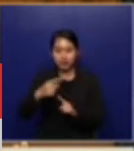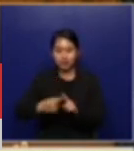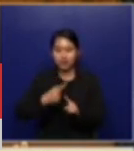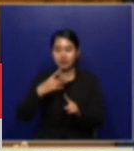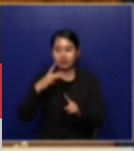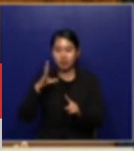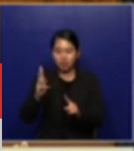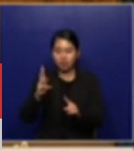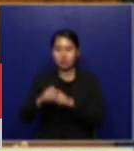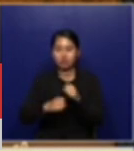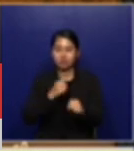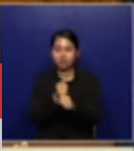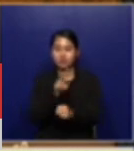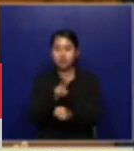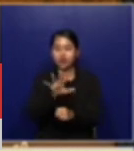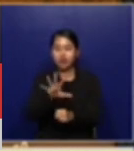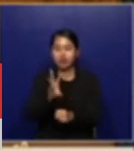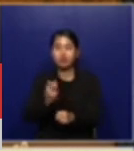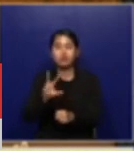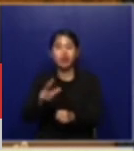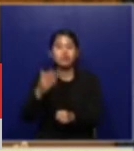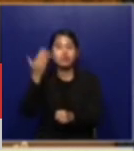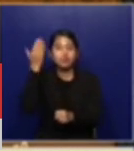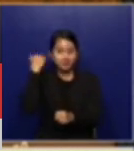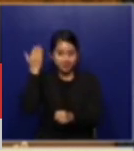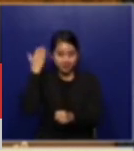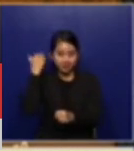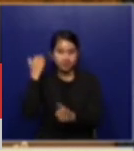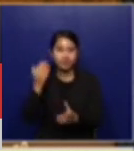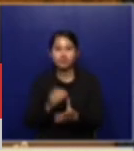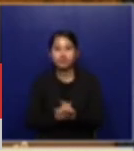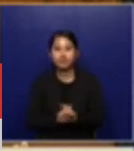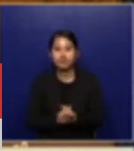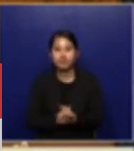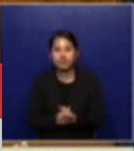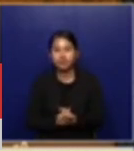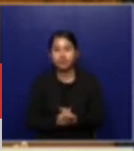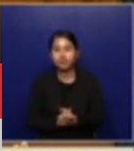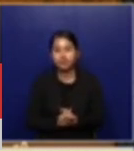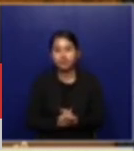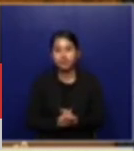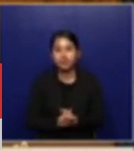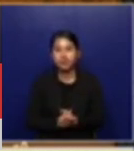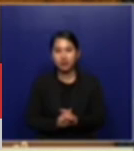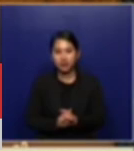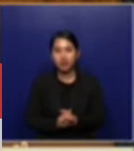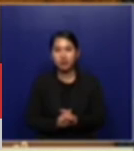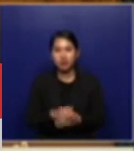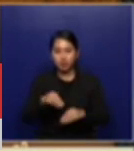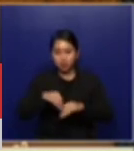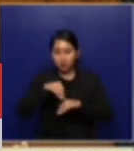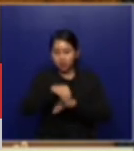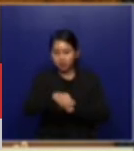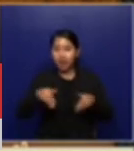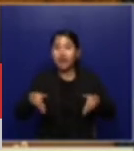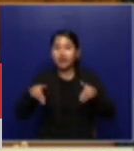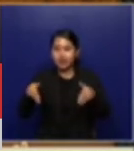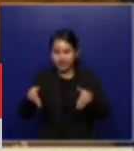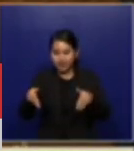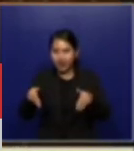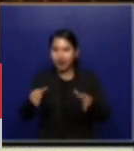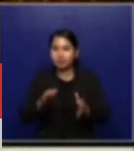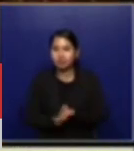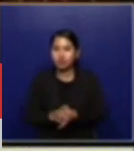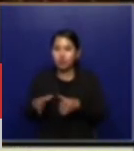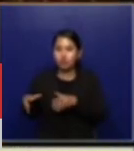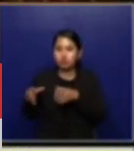ายน2563ผ่านไปไม่กี่วันที่ผ่านมานะครับกรมทางหลวงเองได้เป็นเจ้าภาพลงพื้นที่ห